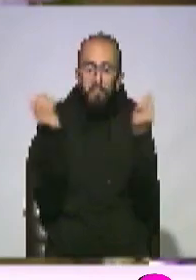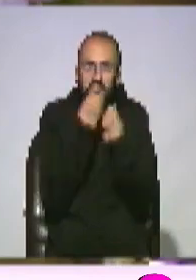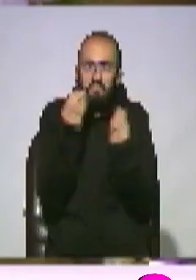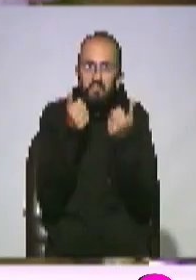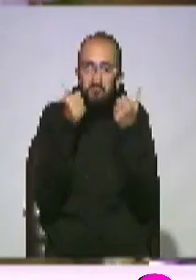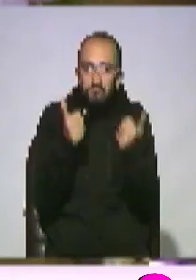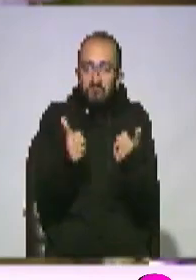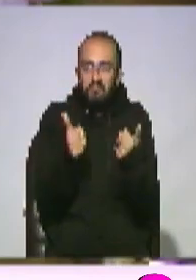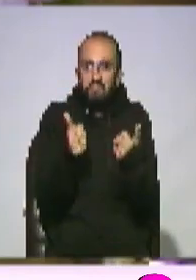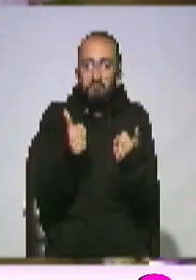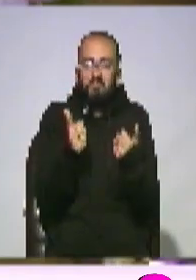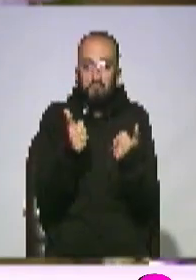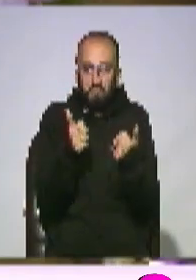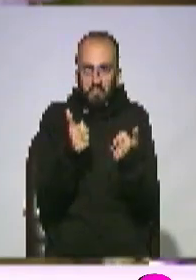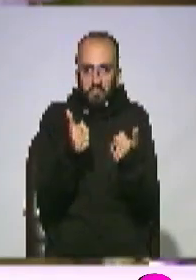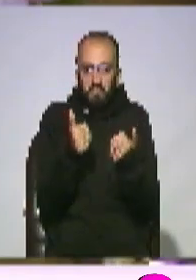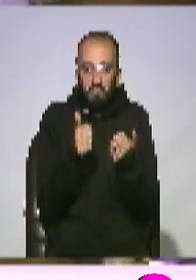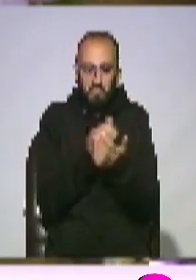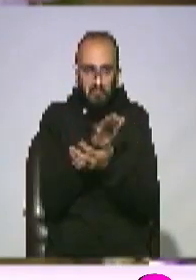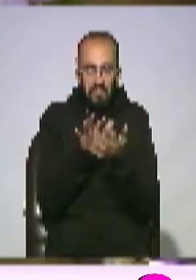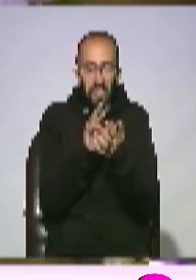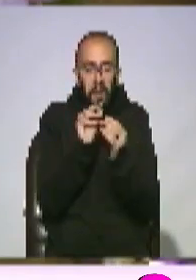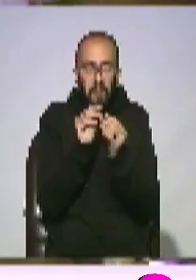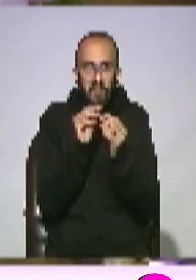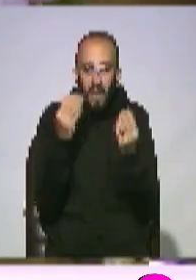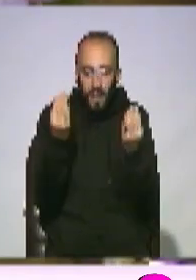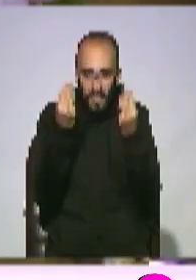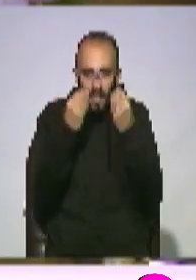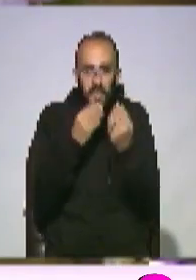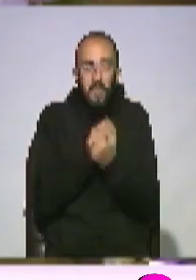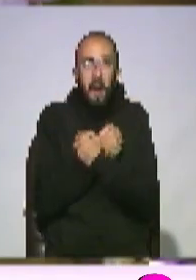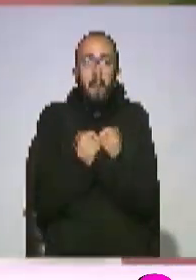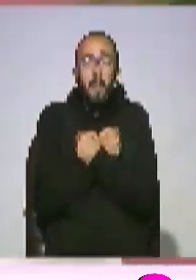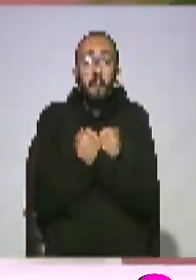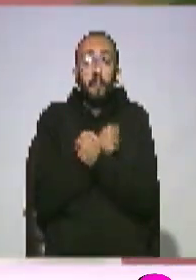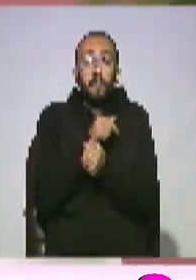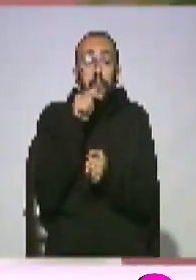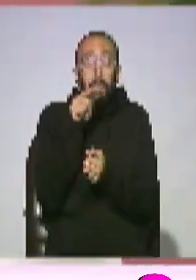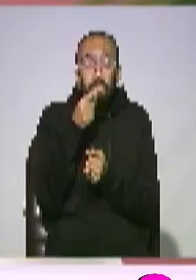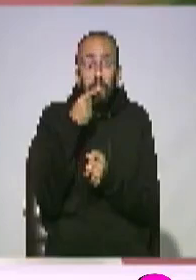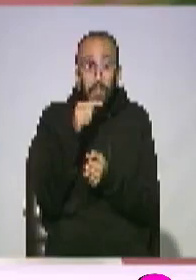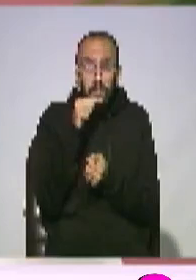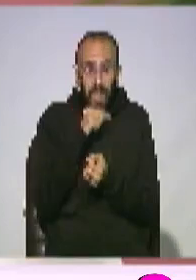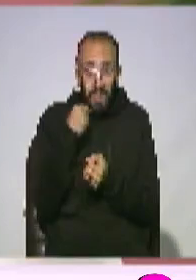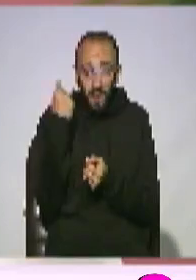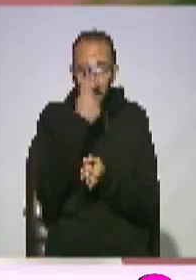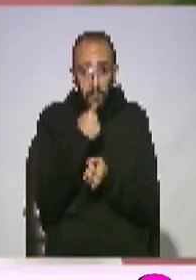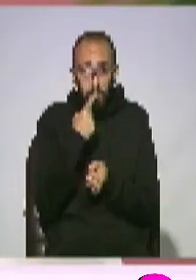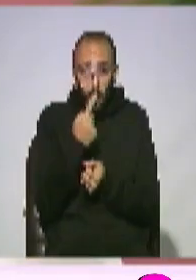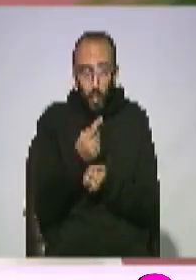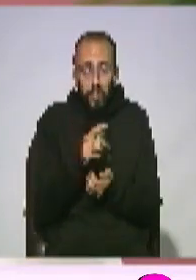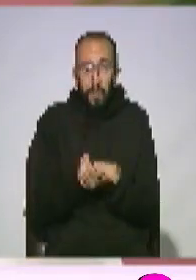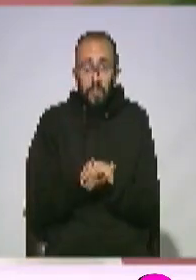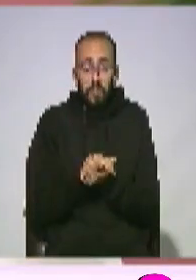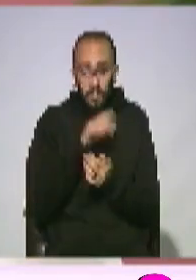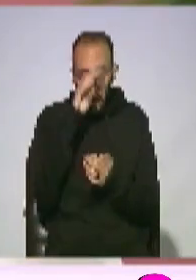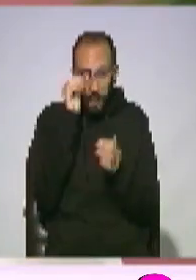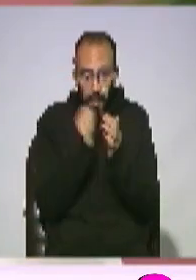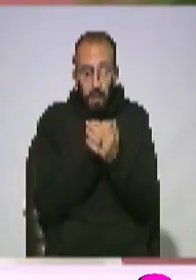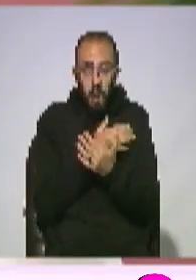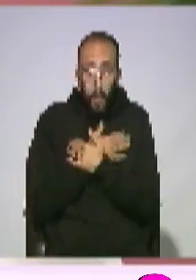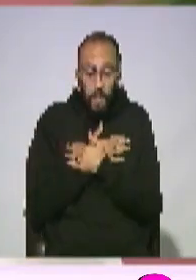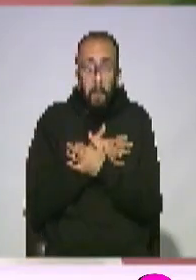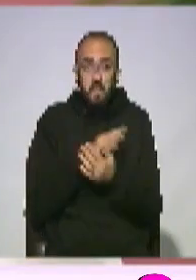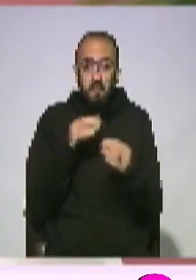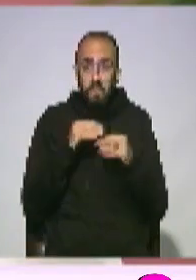هم يغطوا الطفل ده يعني هنا بقى يبدا لا هنا لو هنا في البيت في محبه وفي